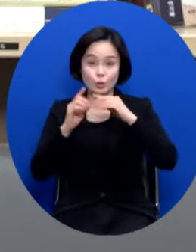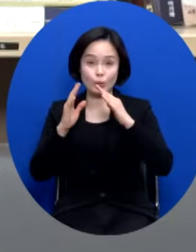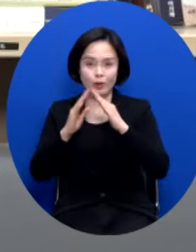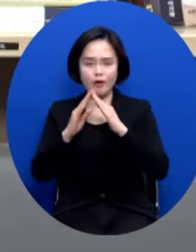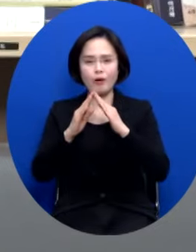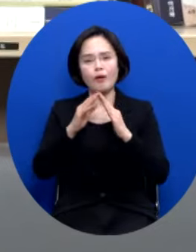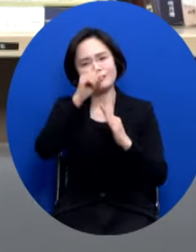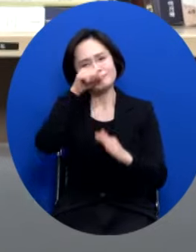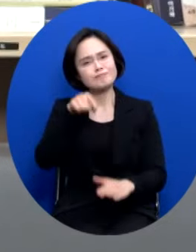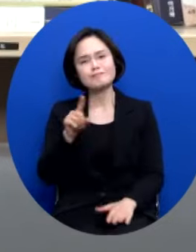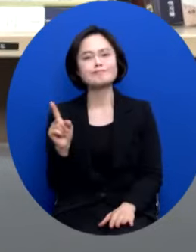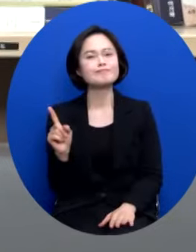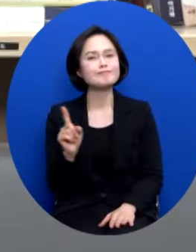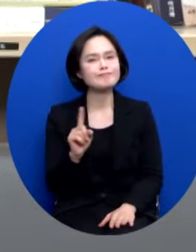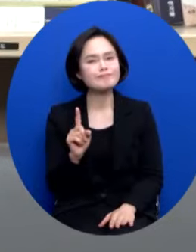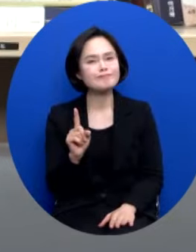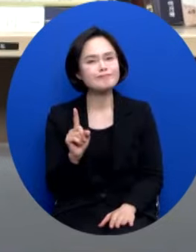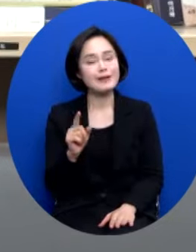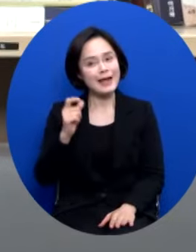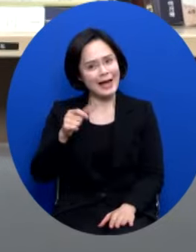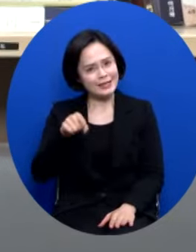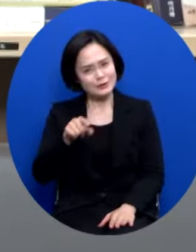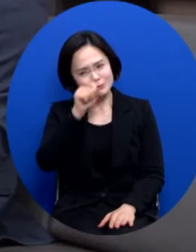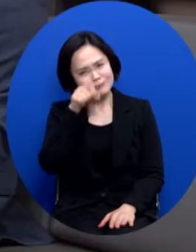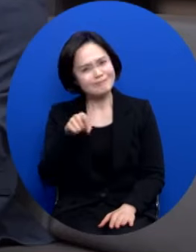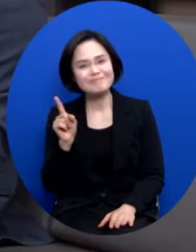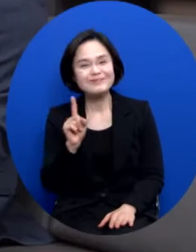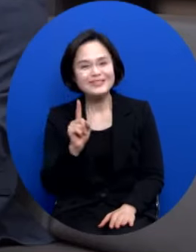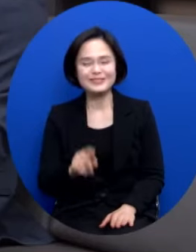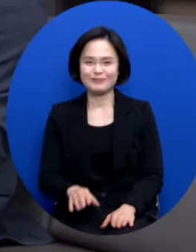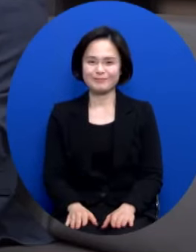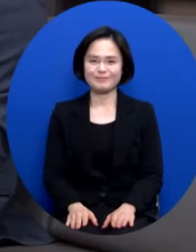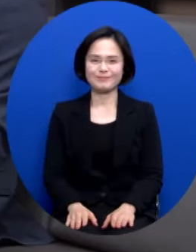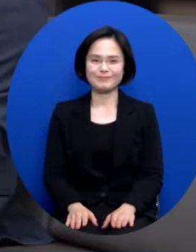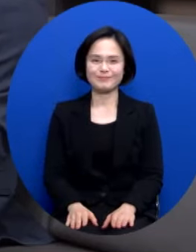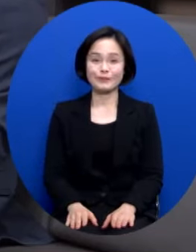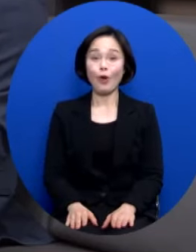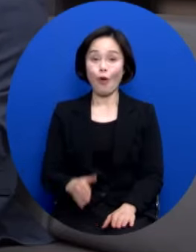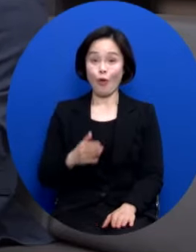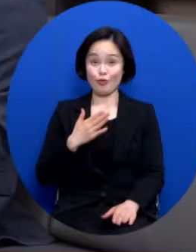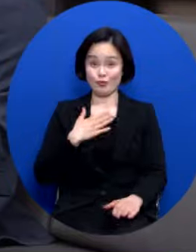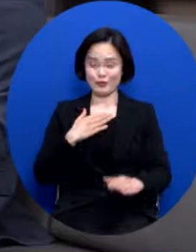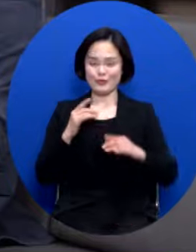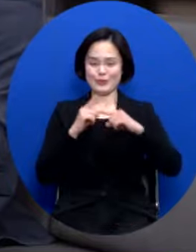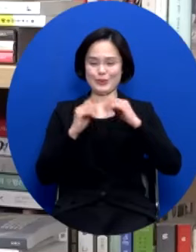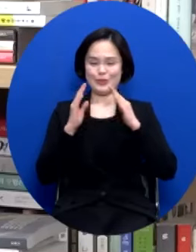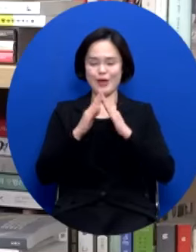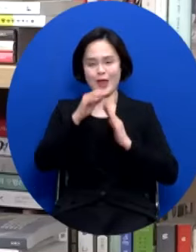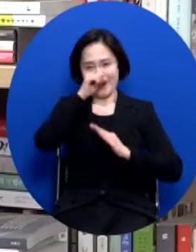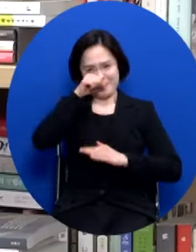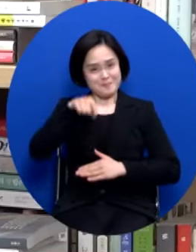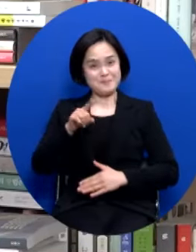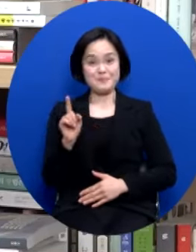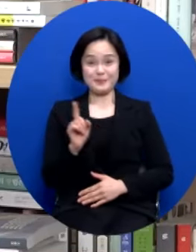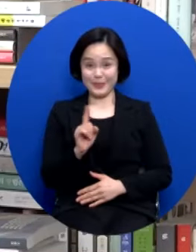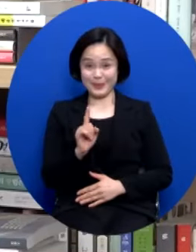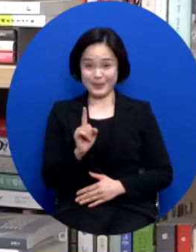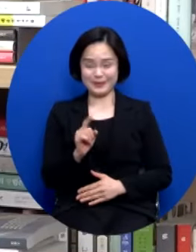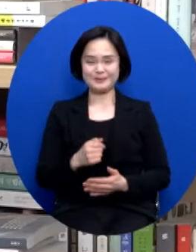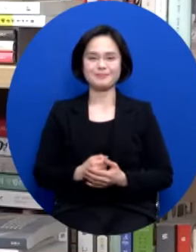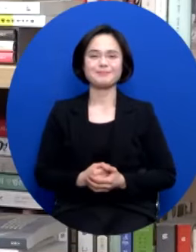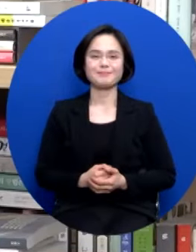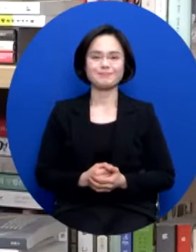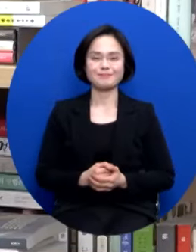장점이 있다면, 강점이 있다면 뭐가 있을까요? 지구촌교회 가장 큰 강점이 무엇이냐 했을 때 여러 가지